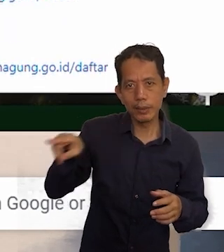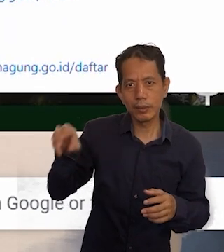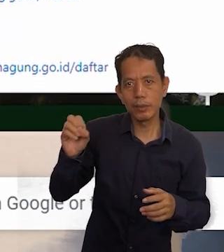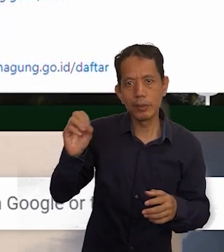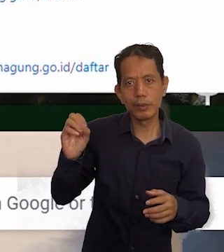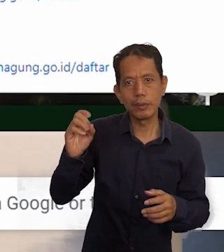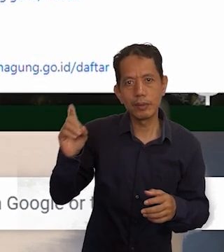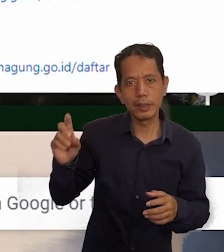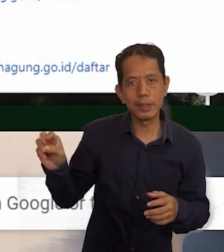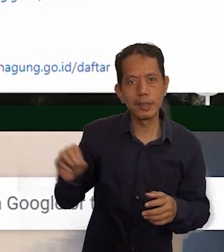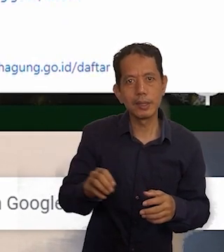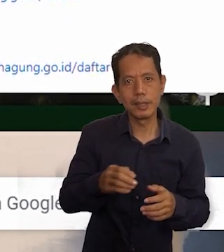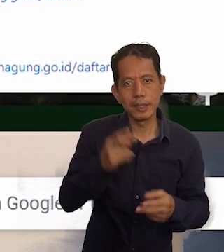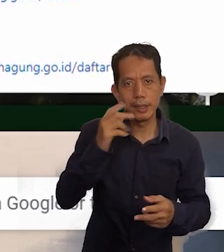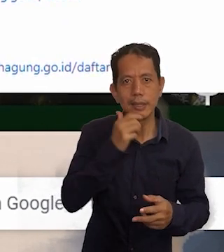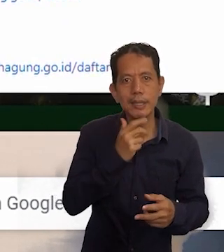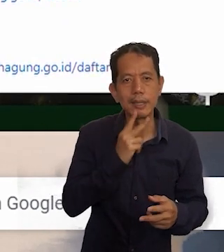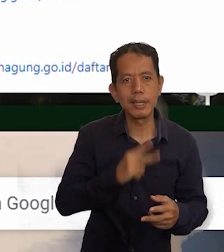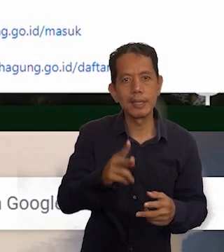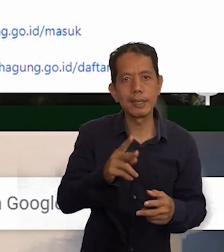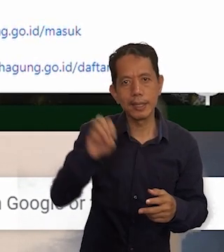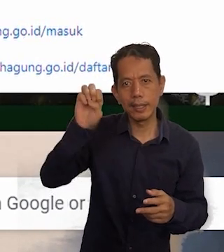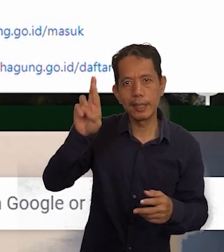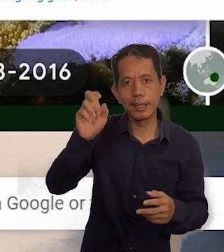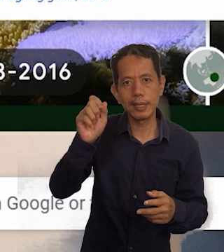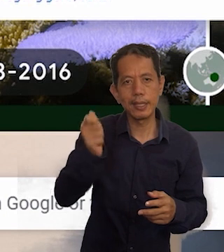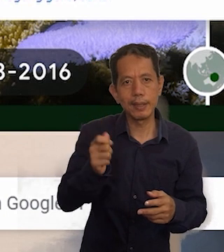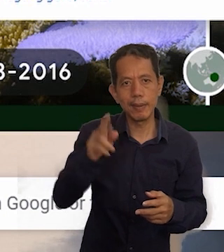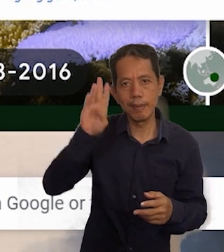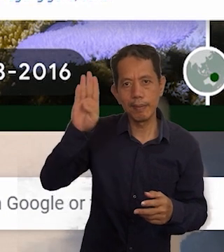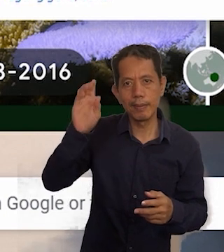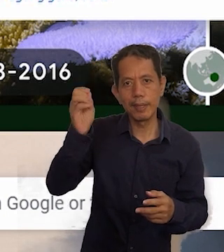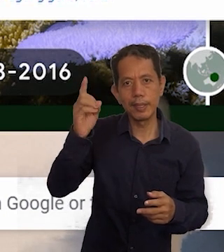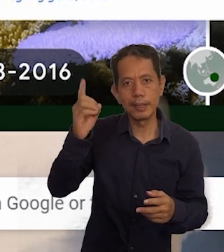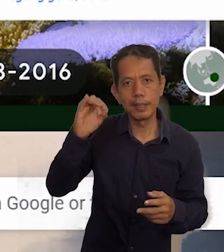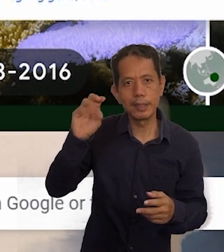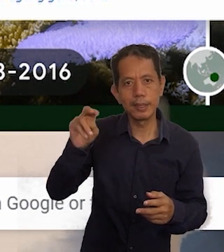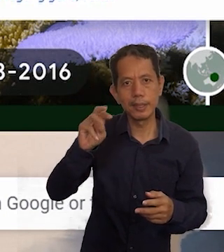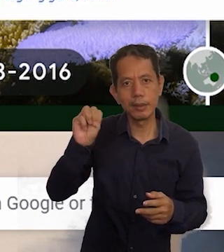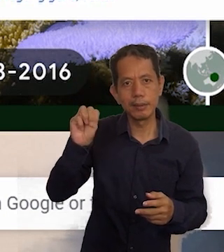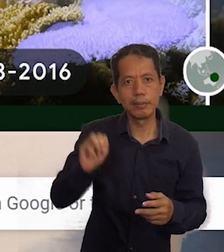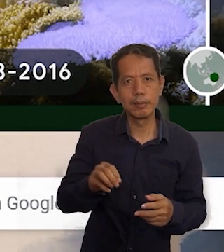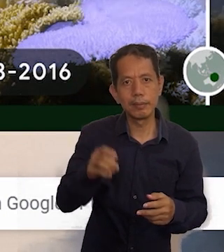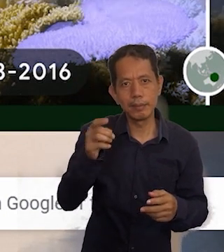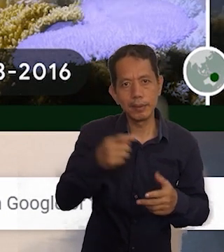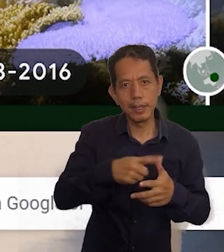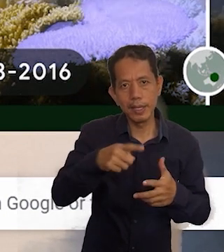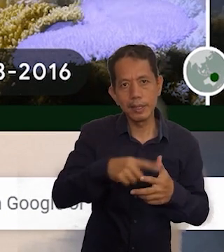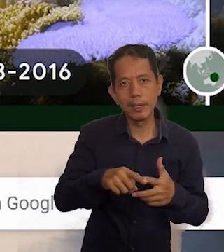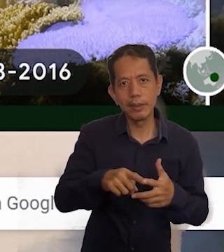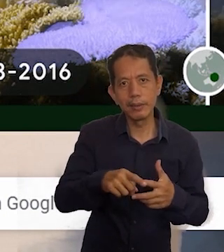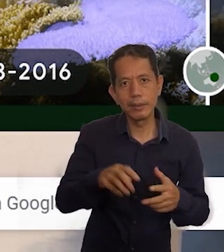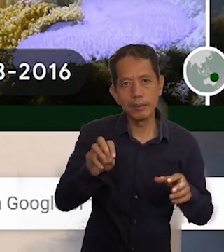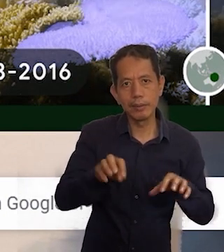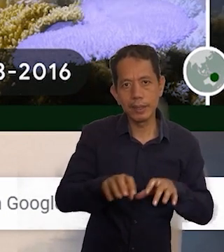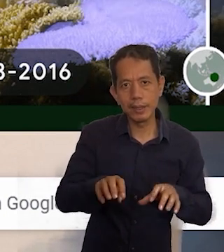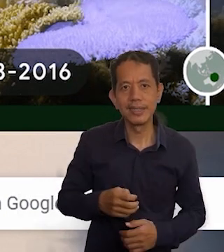dengan kata Era Terang Badilung, atau dapat mengakses link